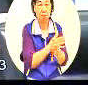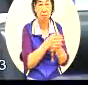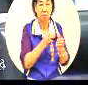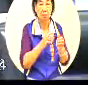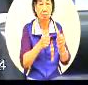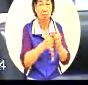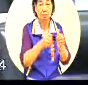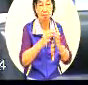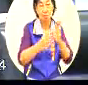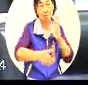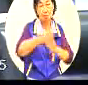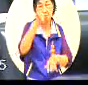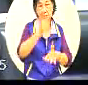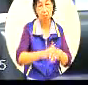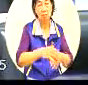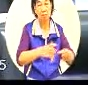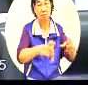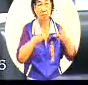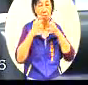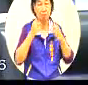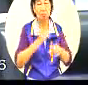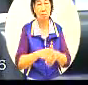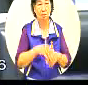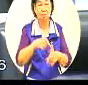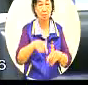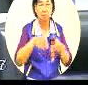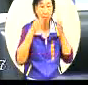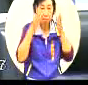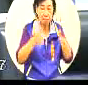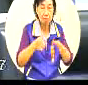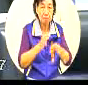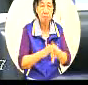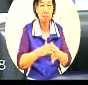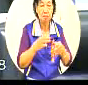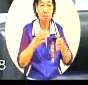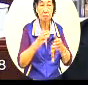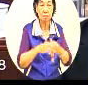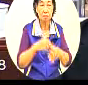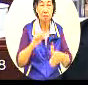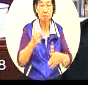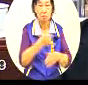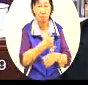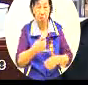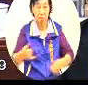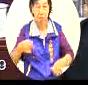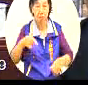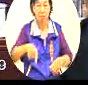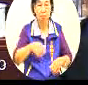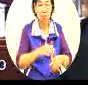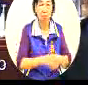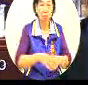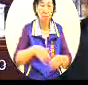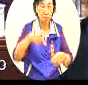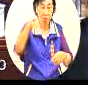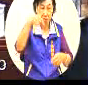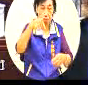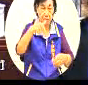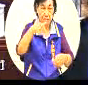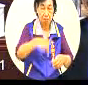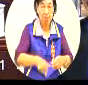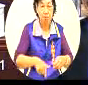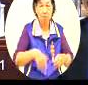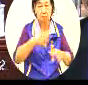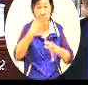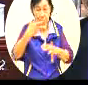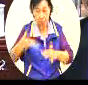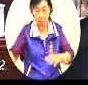那么陈议员这个问题的确是点出相关的问题了哈。不过差别是在下水道的使用费是地方政府、高雄市